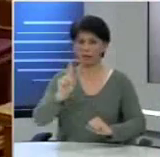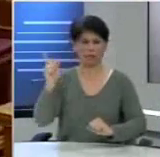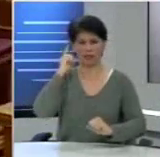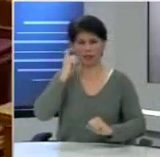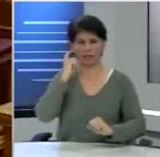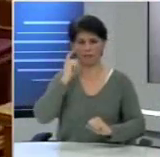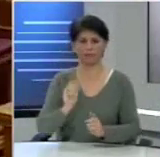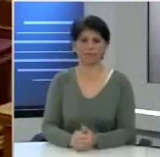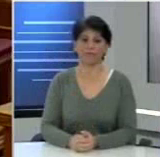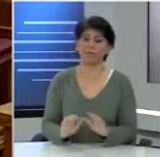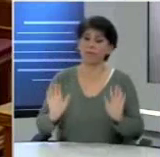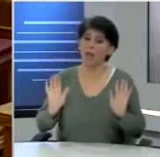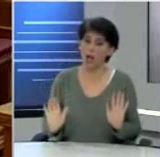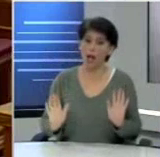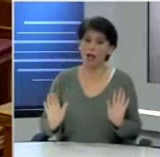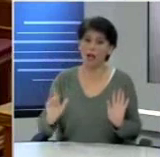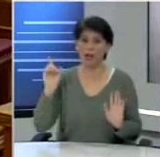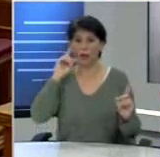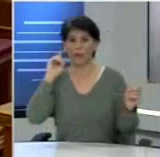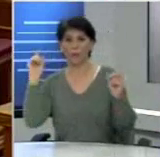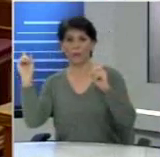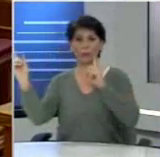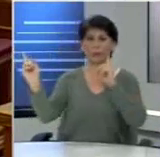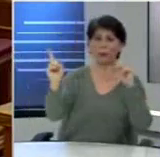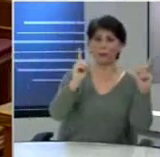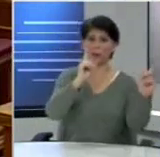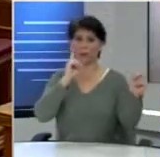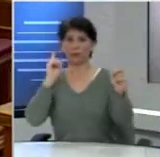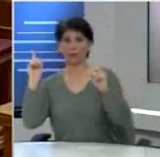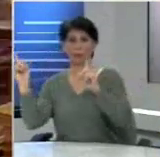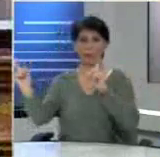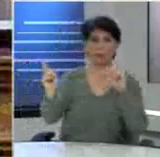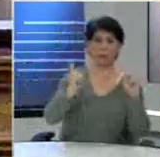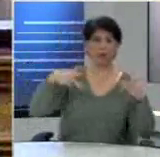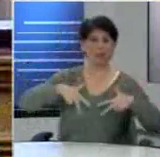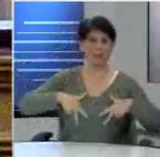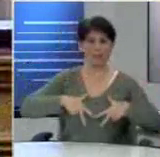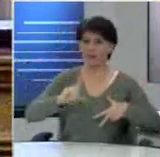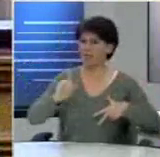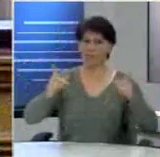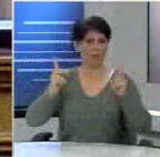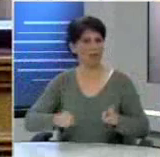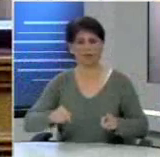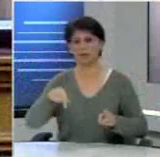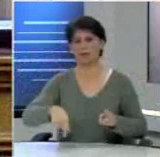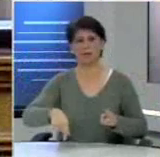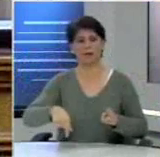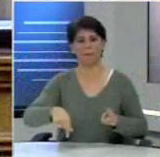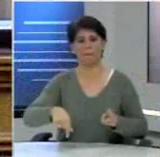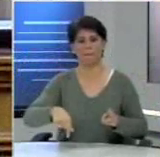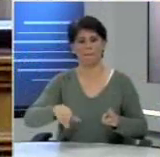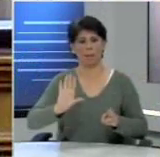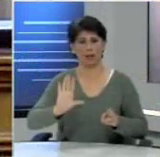Το βέρτικο όμως της κυβέρνησης δεν εξαντλείται στον πανικό και την πρωτοφανή ασυνεννοησία μεταξύ των